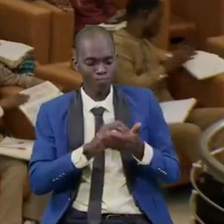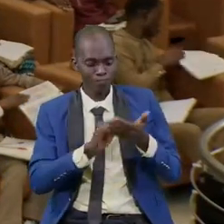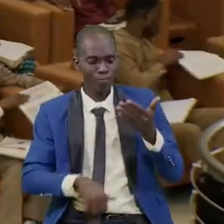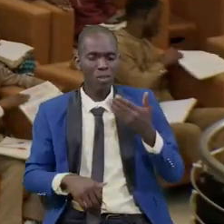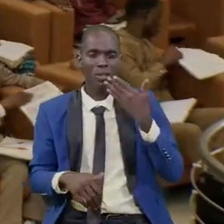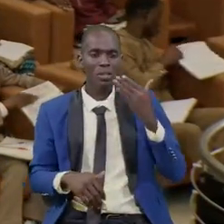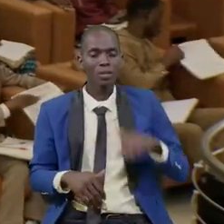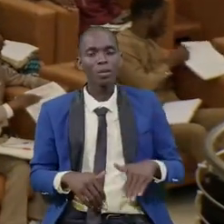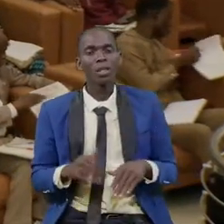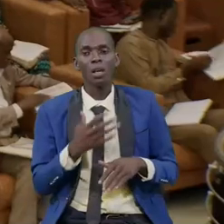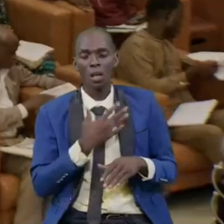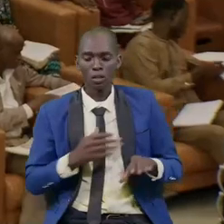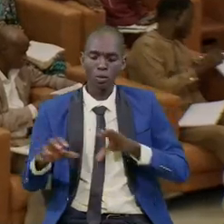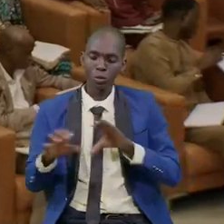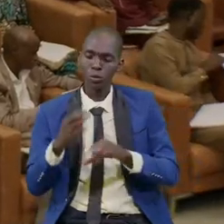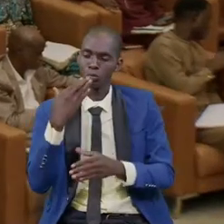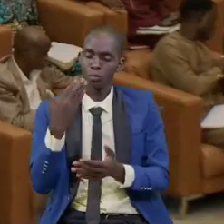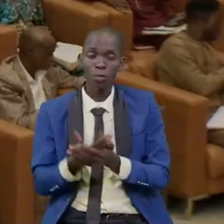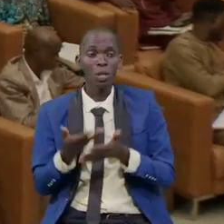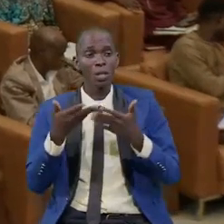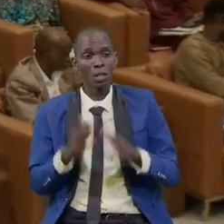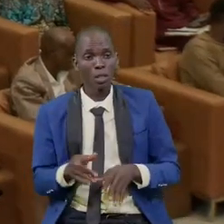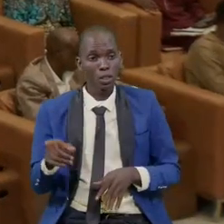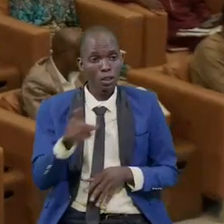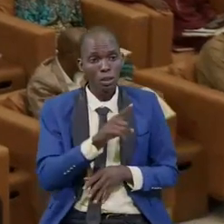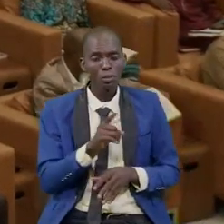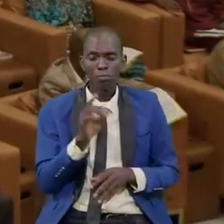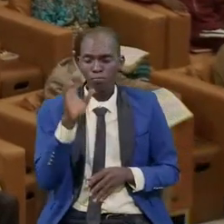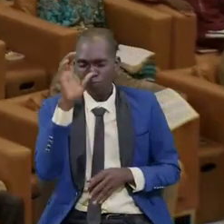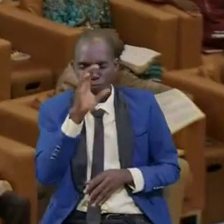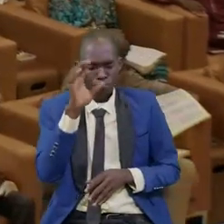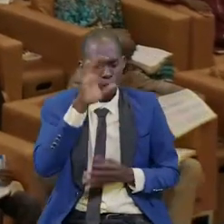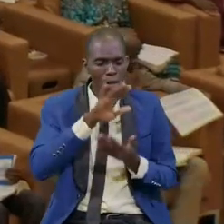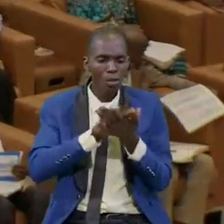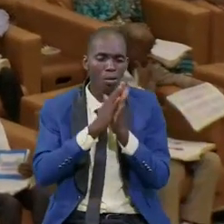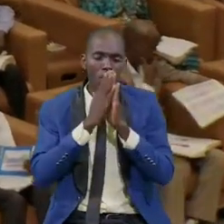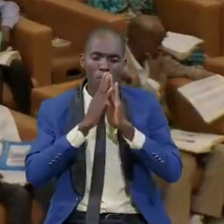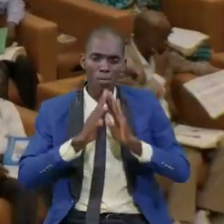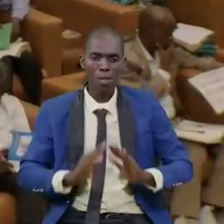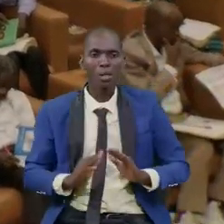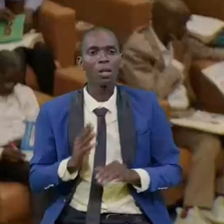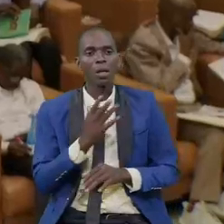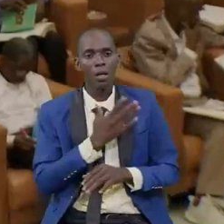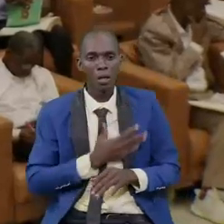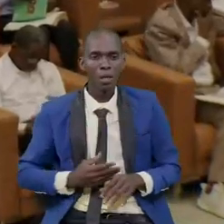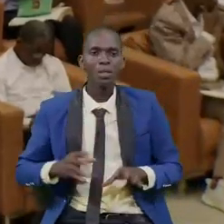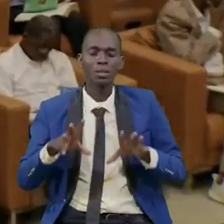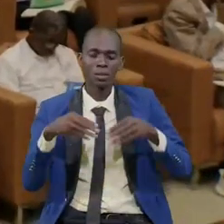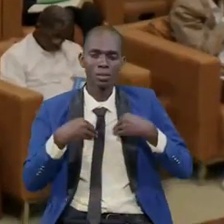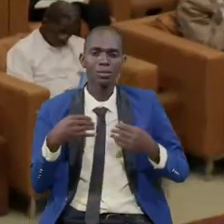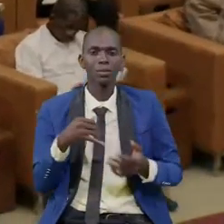Qu'il efface le mal. Efface le bien. Qu'il recherche la paix et la